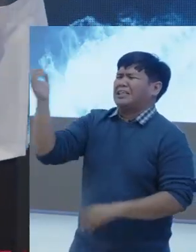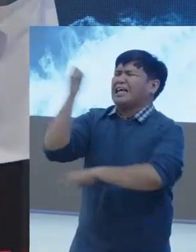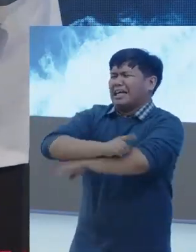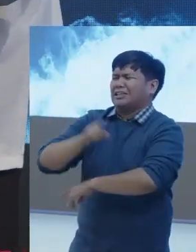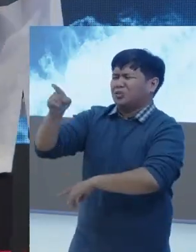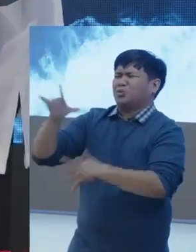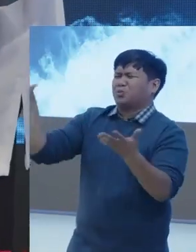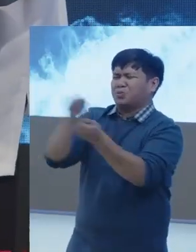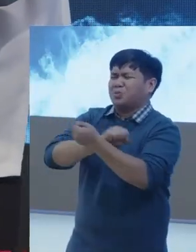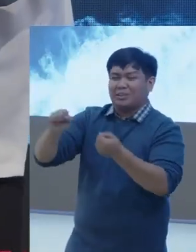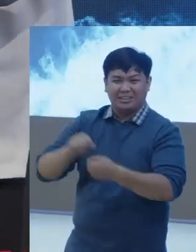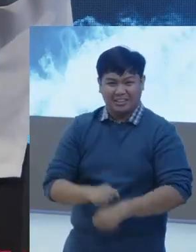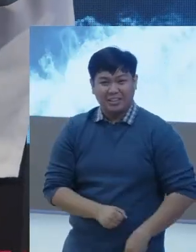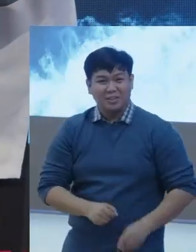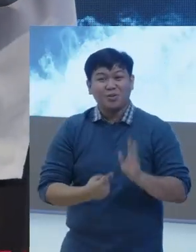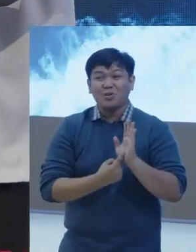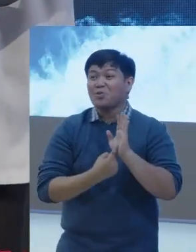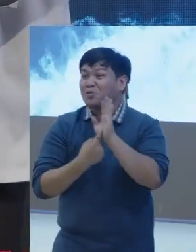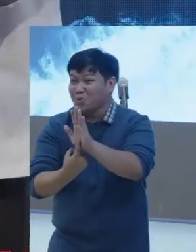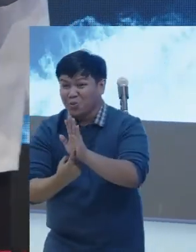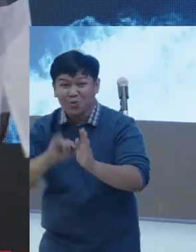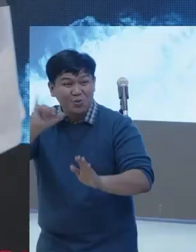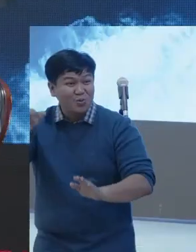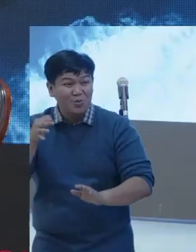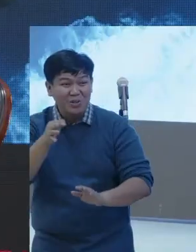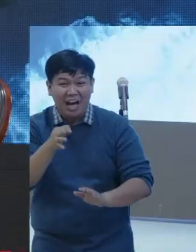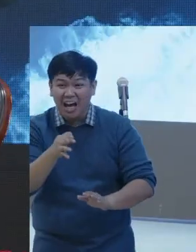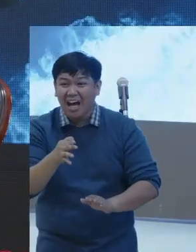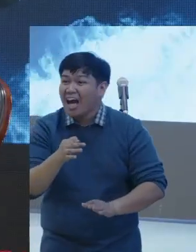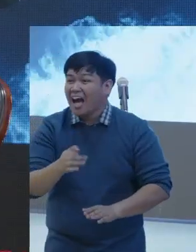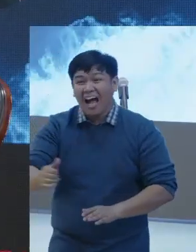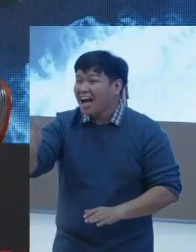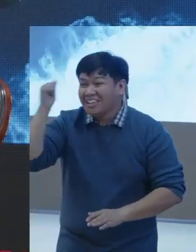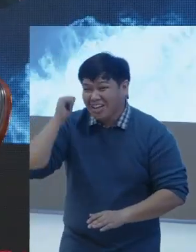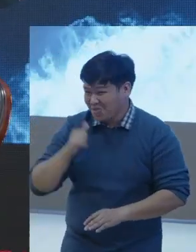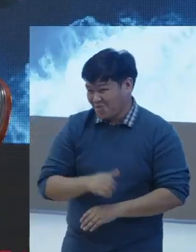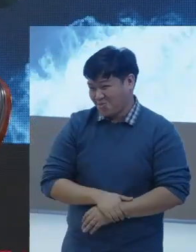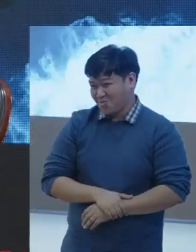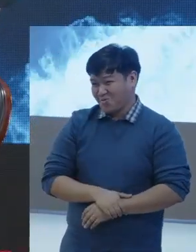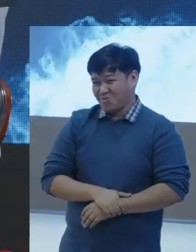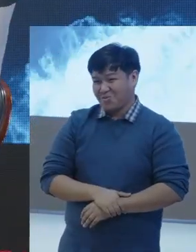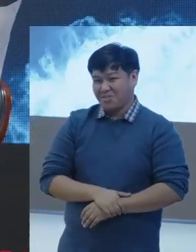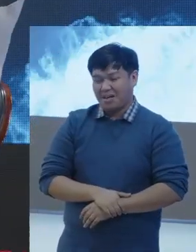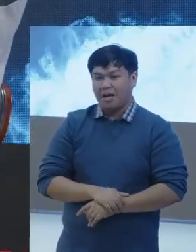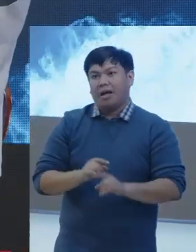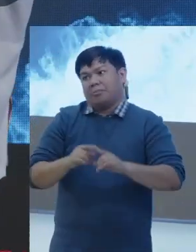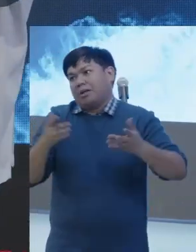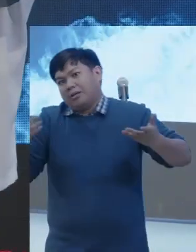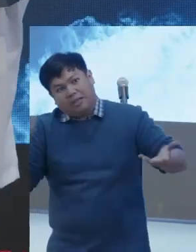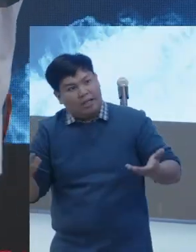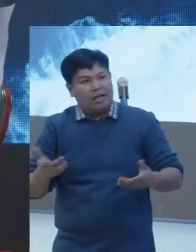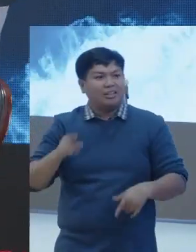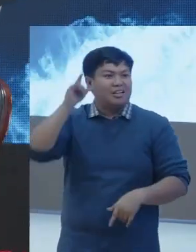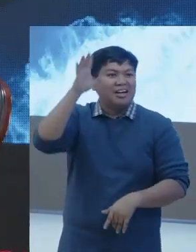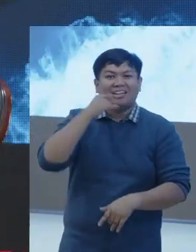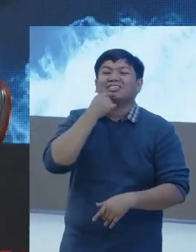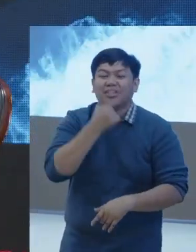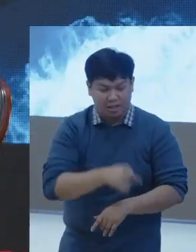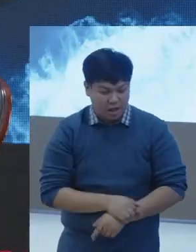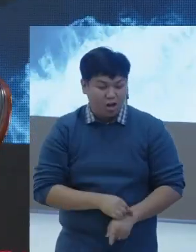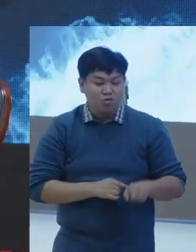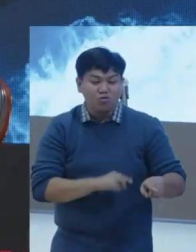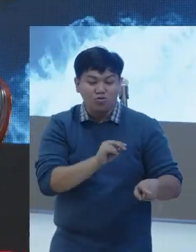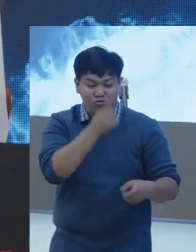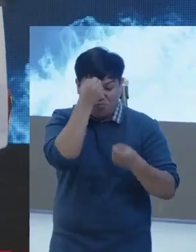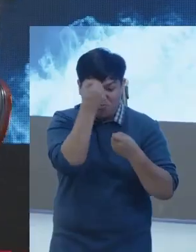Nagdadabog eh. Masama loob niya eh. Ayaw niya maligtas ang Nineveh. So wala sa galing ng propeta, kundi